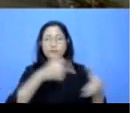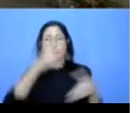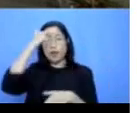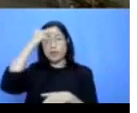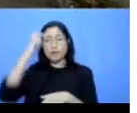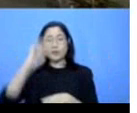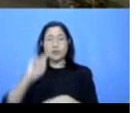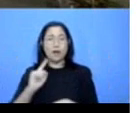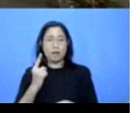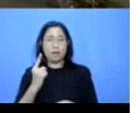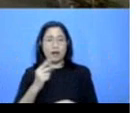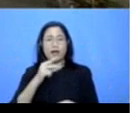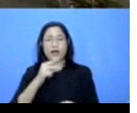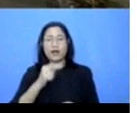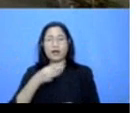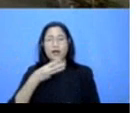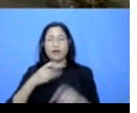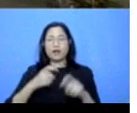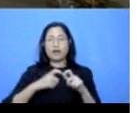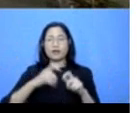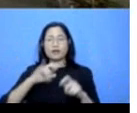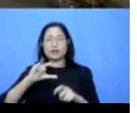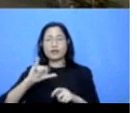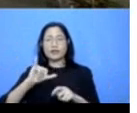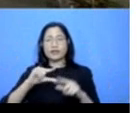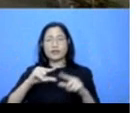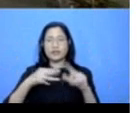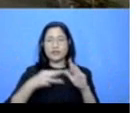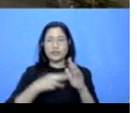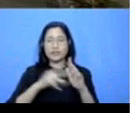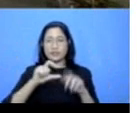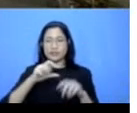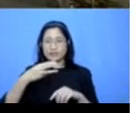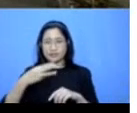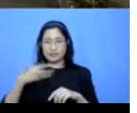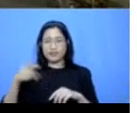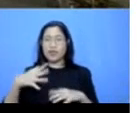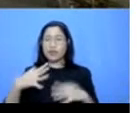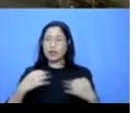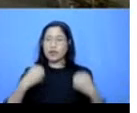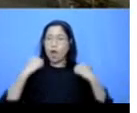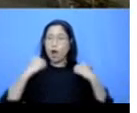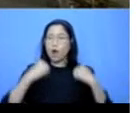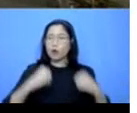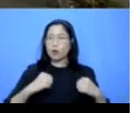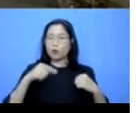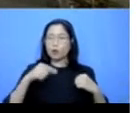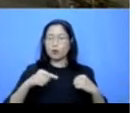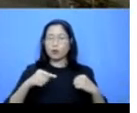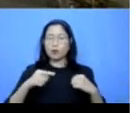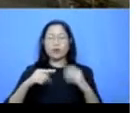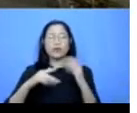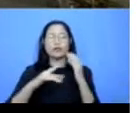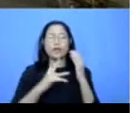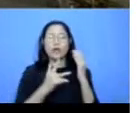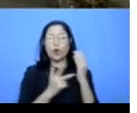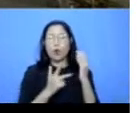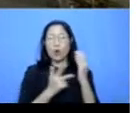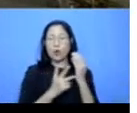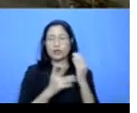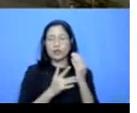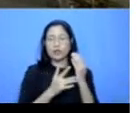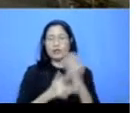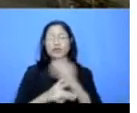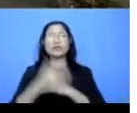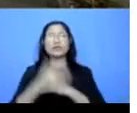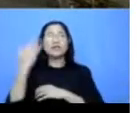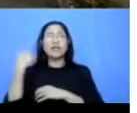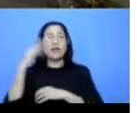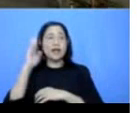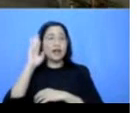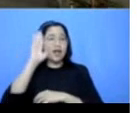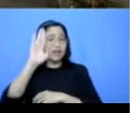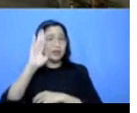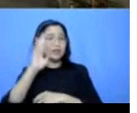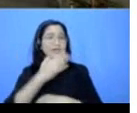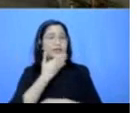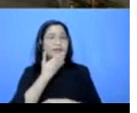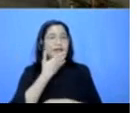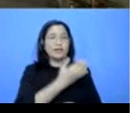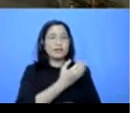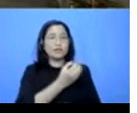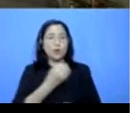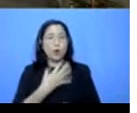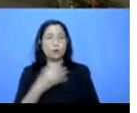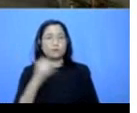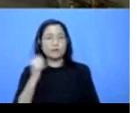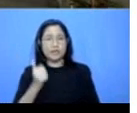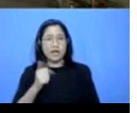Resilience, Tangguh, dan Teknologi. Kita akan siap-siap untuk mendapatkan pemaparan dan juga nanti bisa tanya jawab. Tetapi sebelum kita